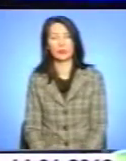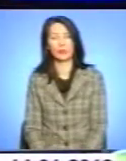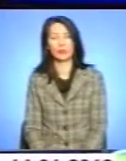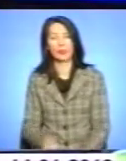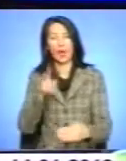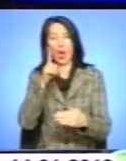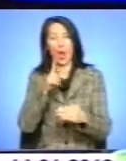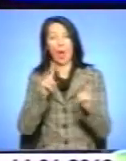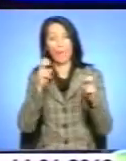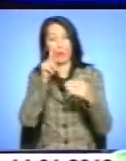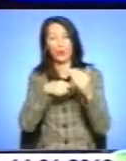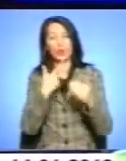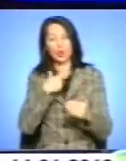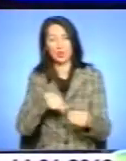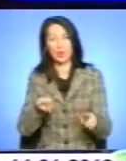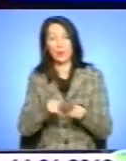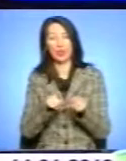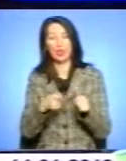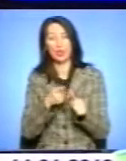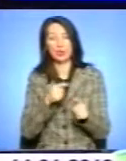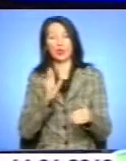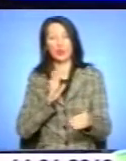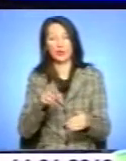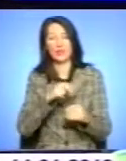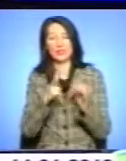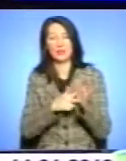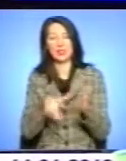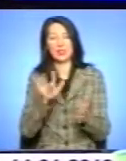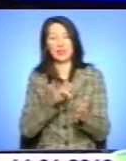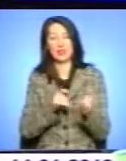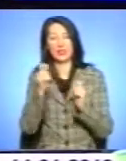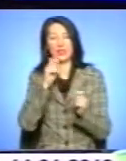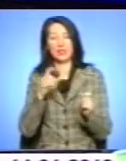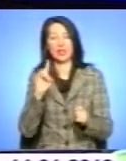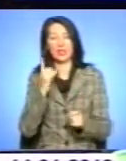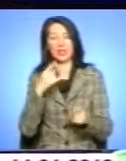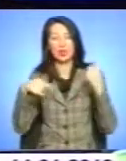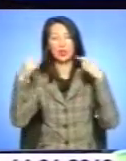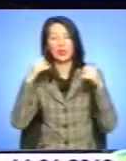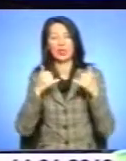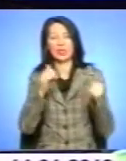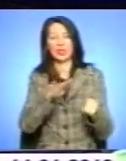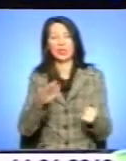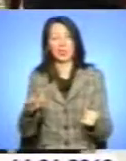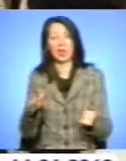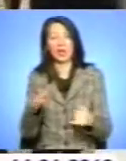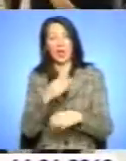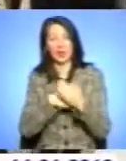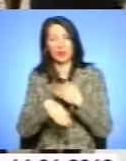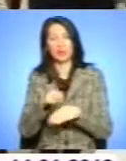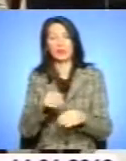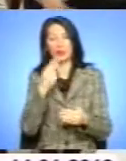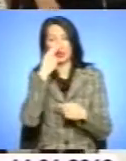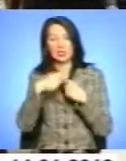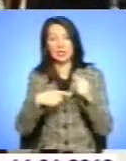«Повір у себе» під такою назвою відбувся 18-й міський фестиваль дитячої творчості для дітей з особливими потребами. Традиційно